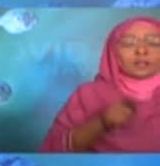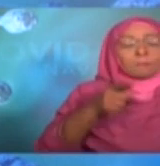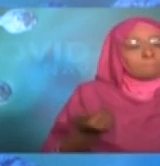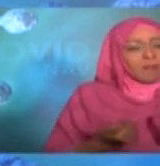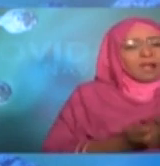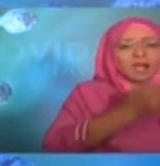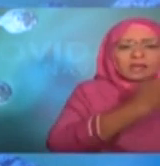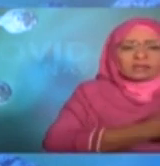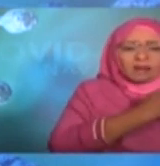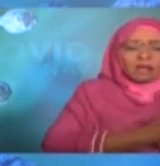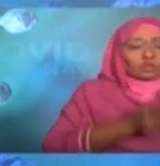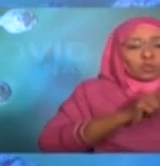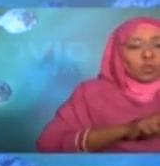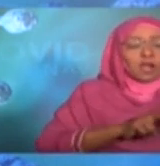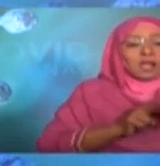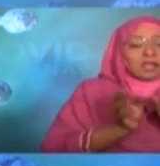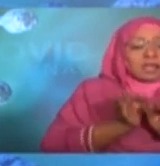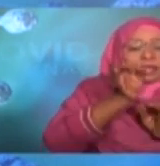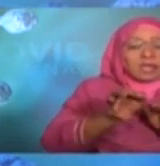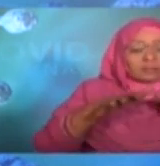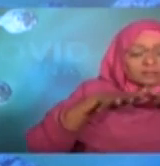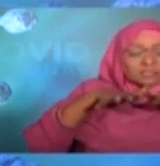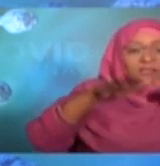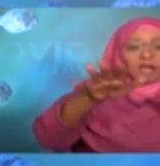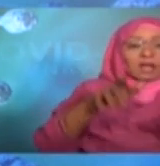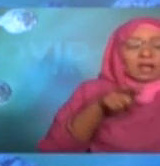الإجراءات ومستوى انتشار الجائحة.